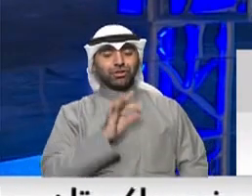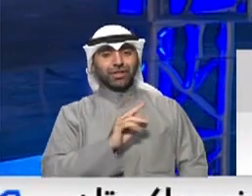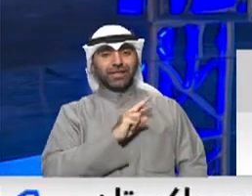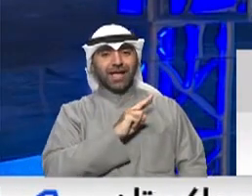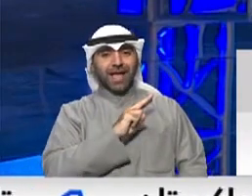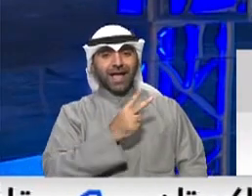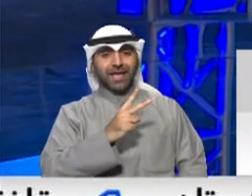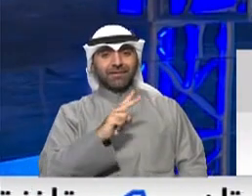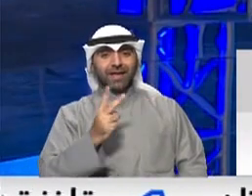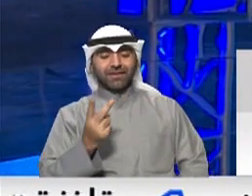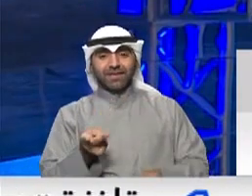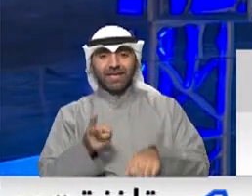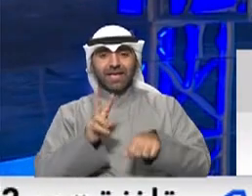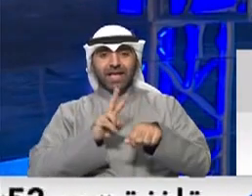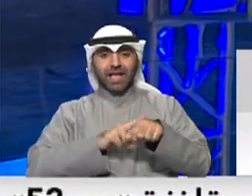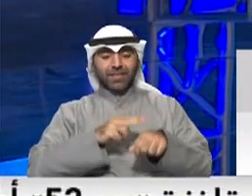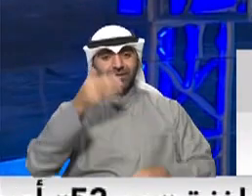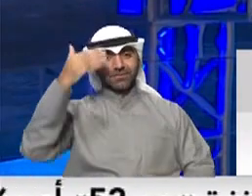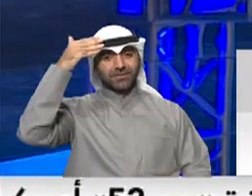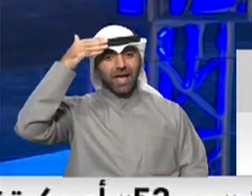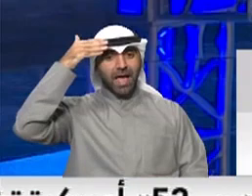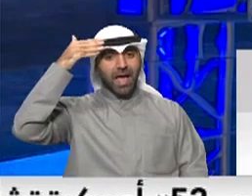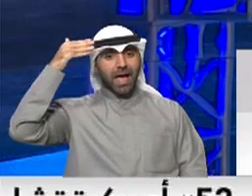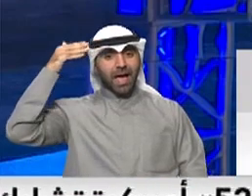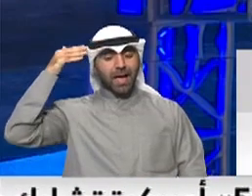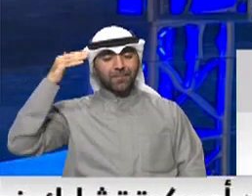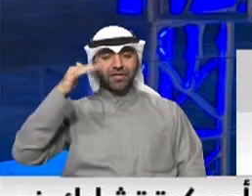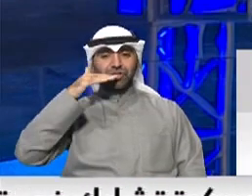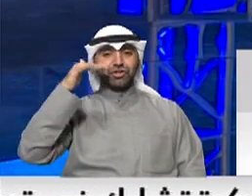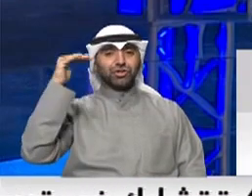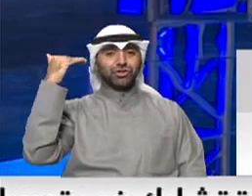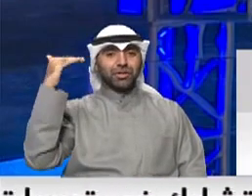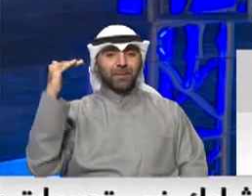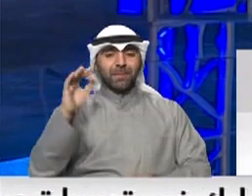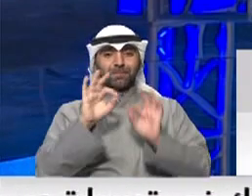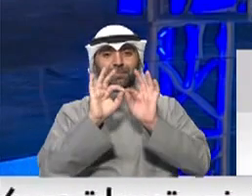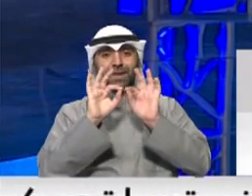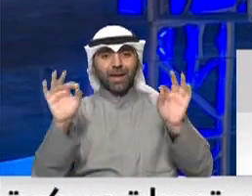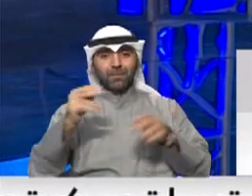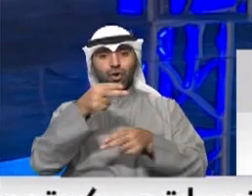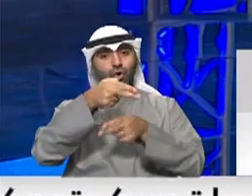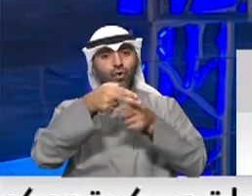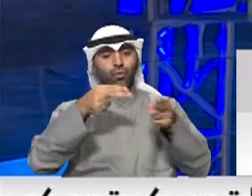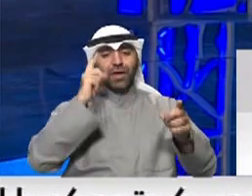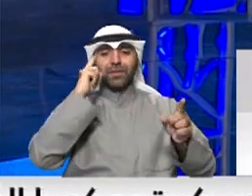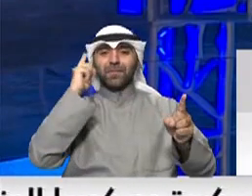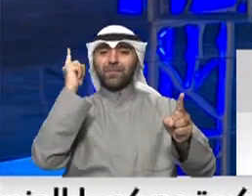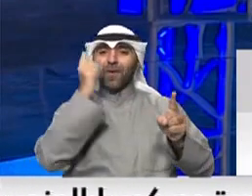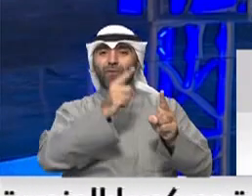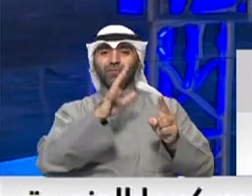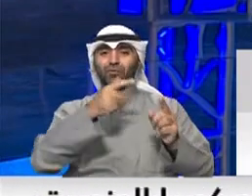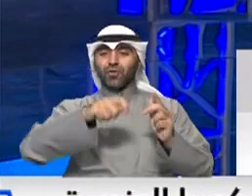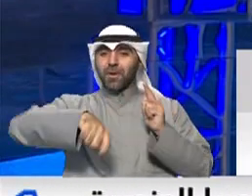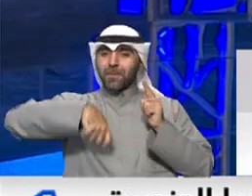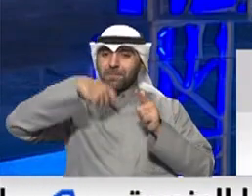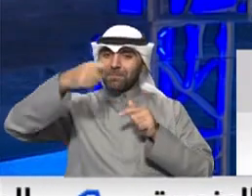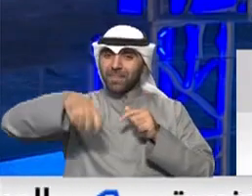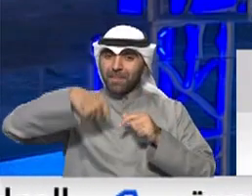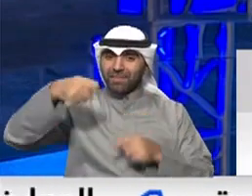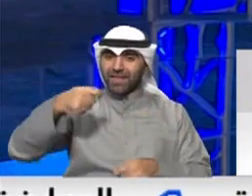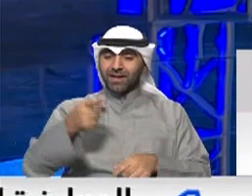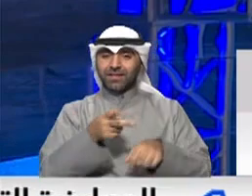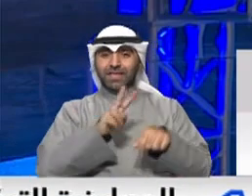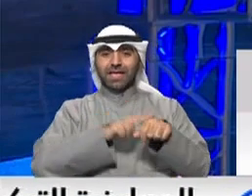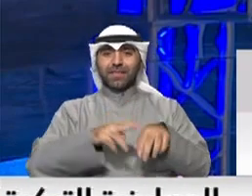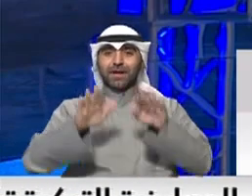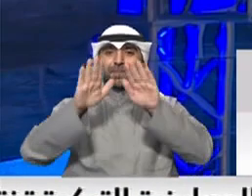تكون الفنانة القديرة سعاد عبد الله، وهذه وتم تسمية الجائزة الكبرى أيضا باسم